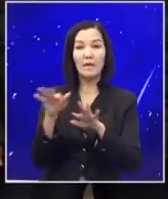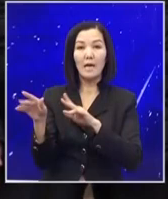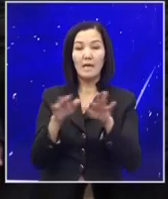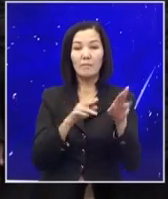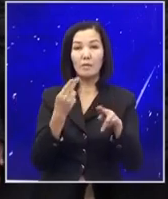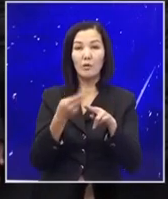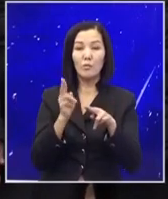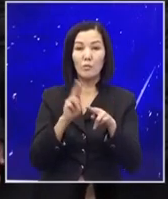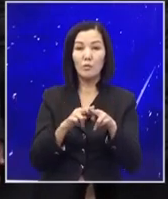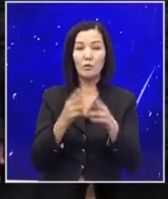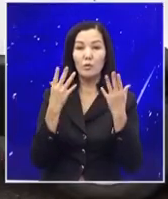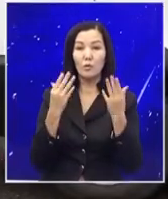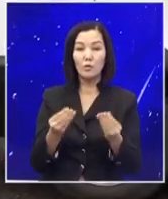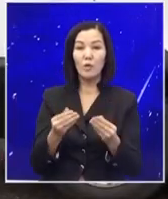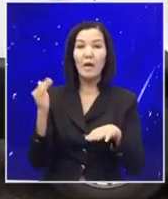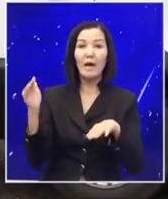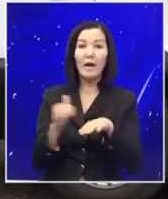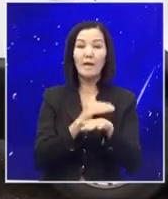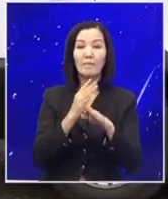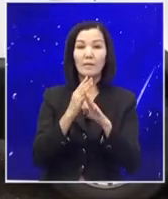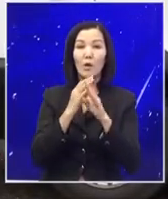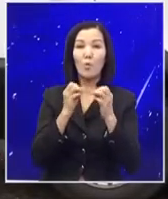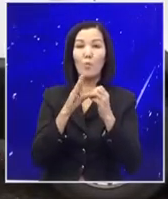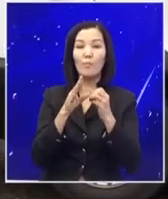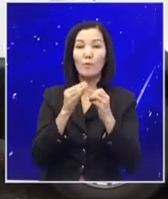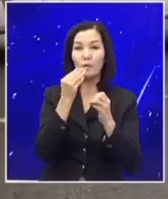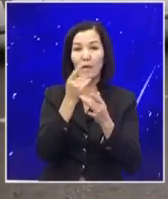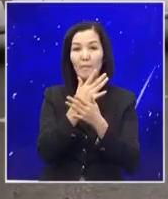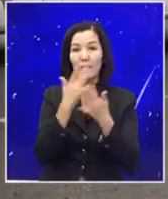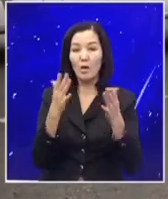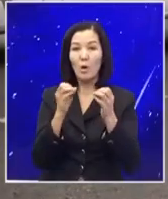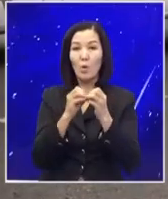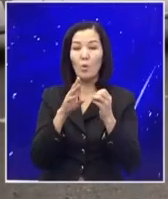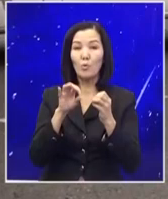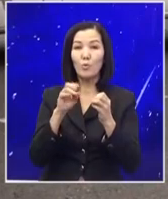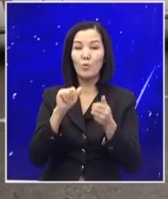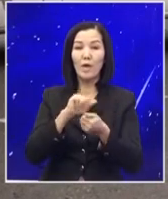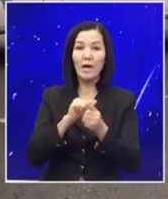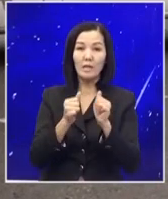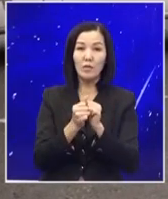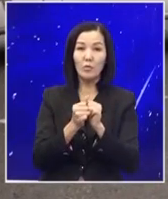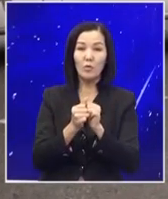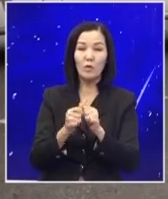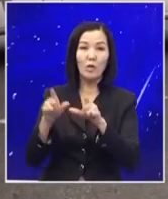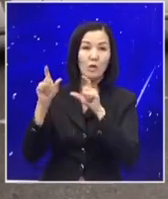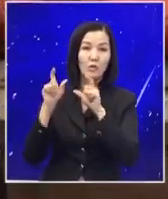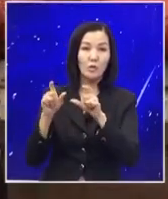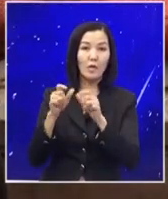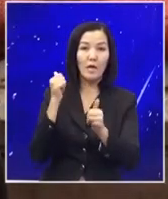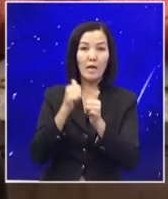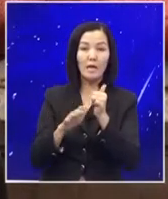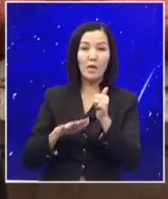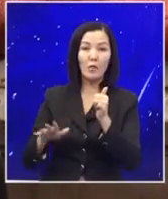осы күні қайырымдылық керуені жолға шықты. 11 тонна азық түлік, 10 тонна қатты отын тиелген жүк көліктері әр